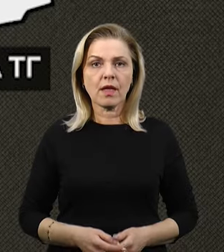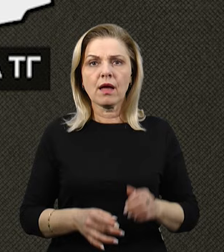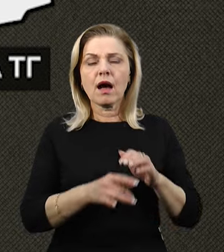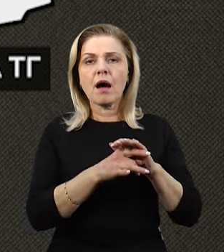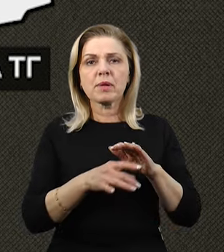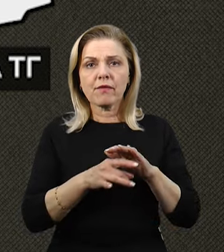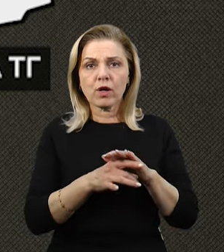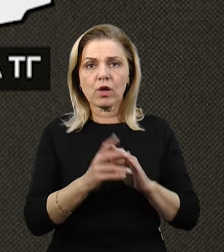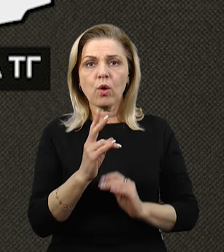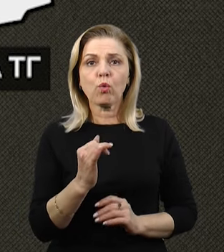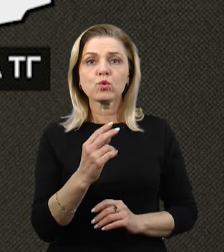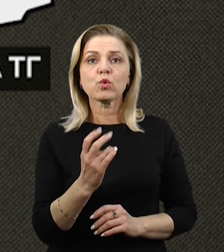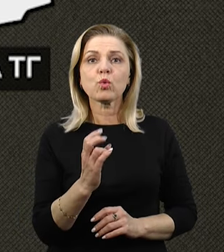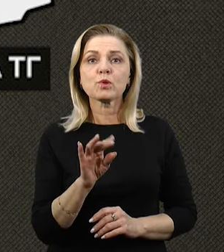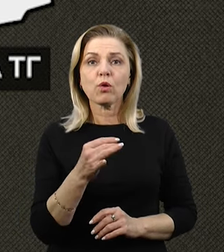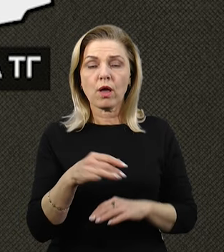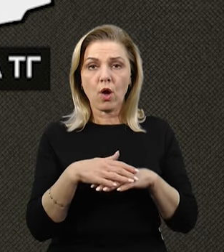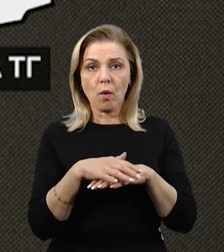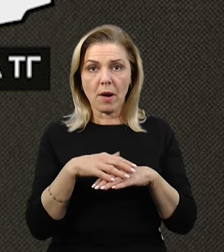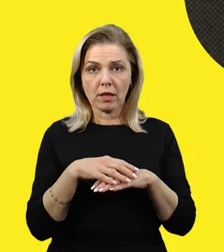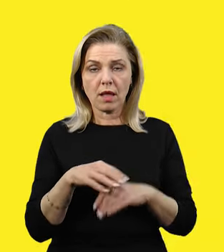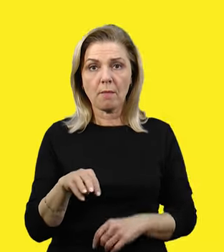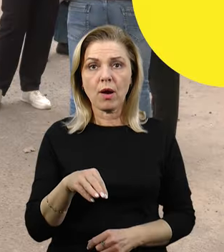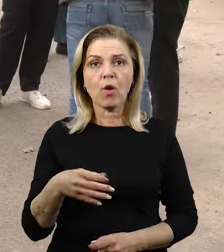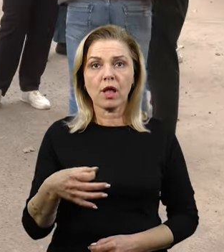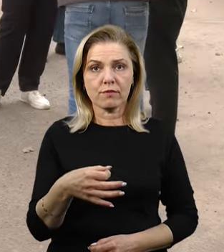Артилерійський обстріл Куцурубської громади на Миколаївщині.